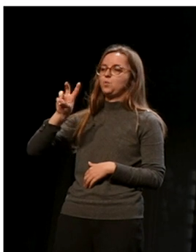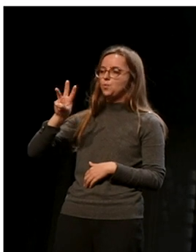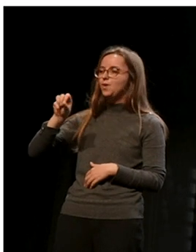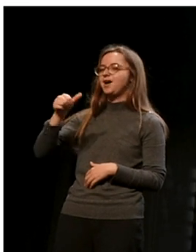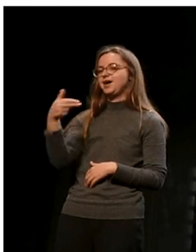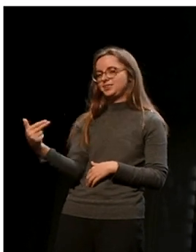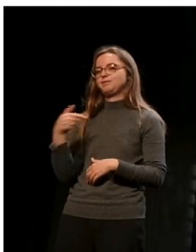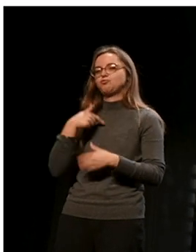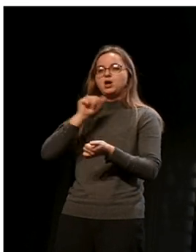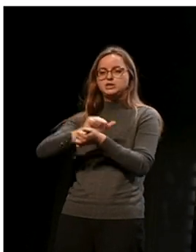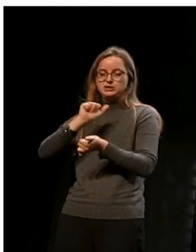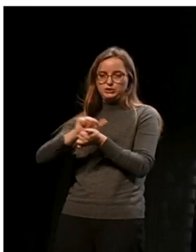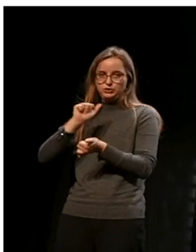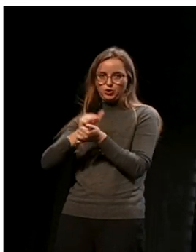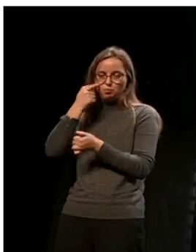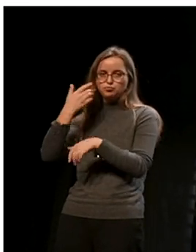je suis éditeur de la société Bombix